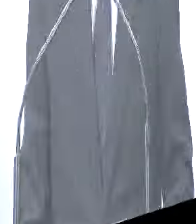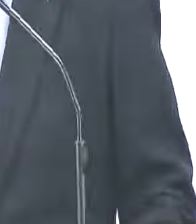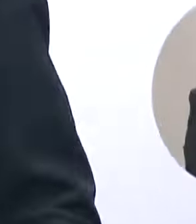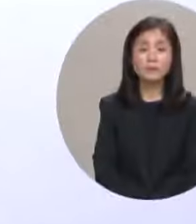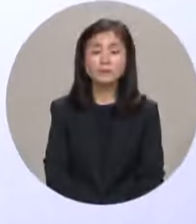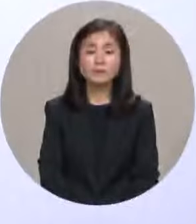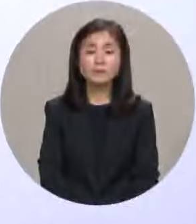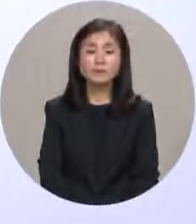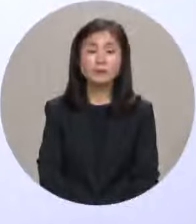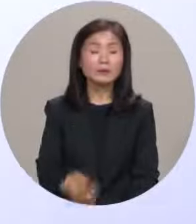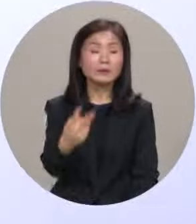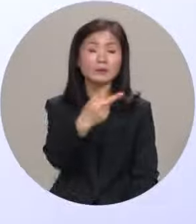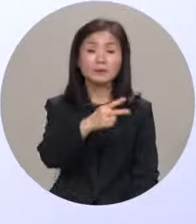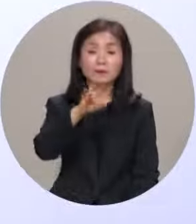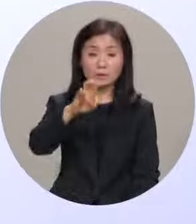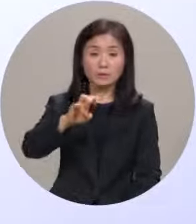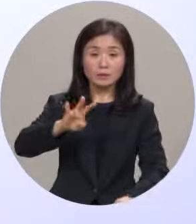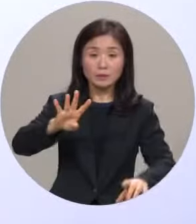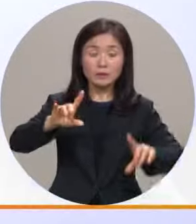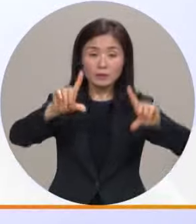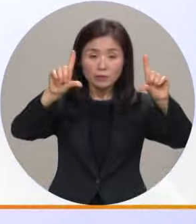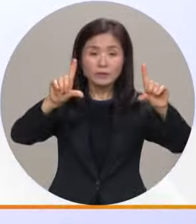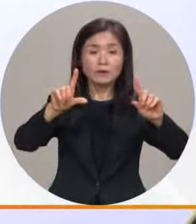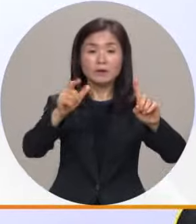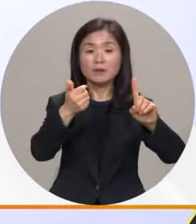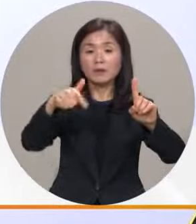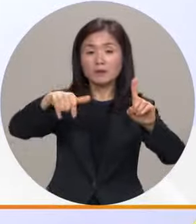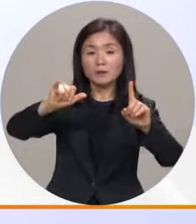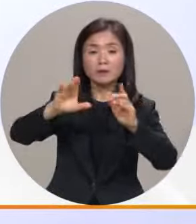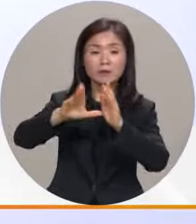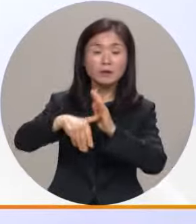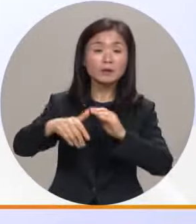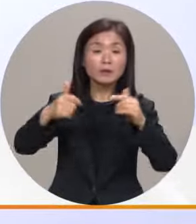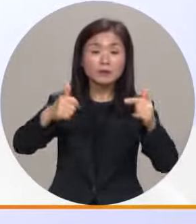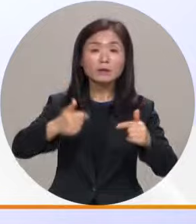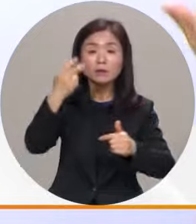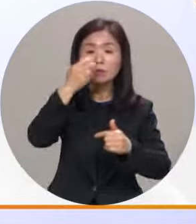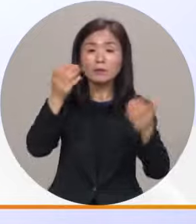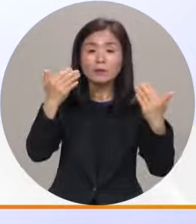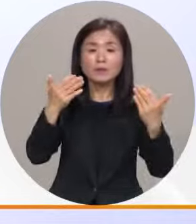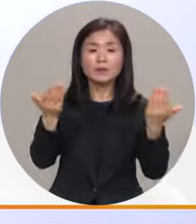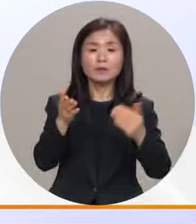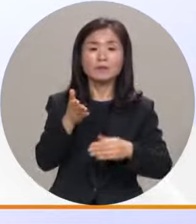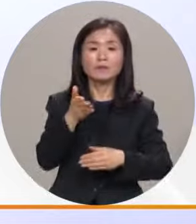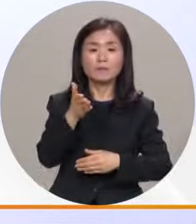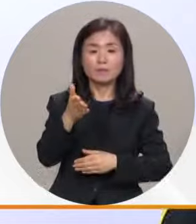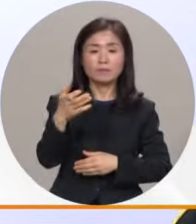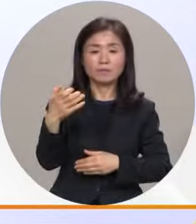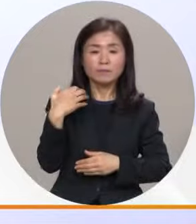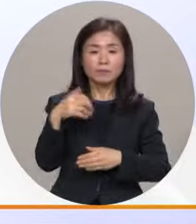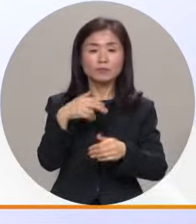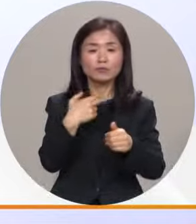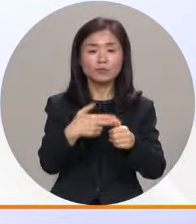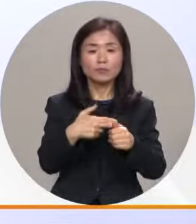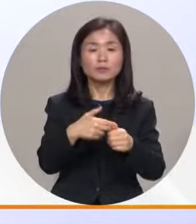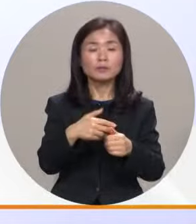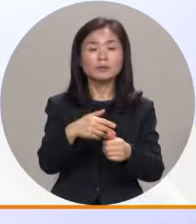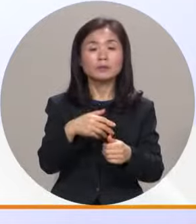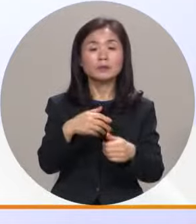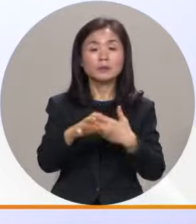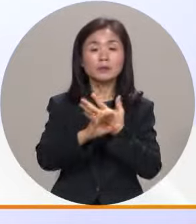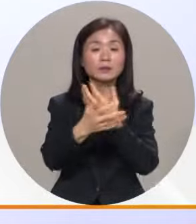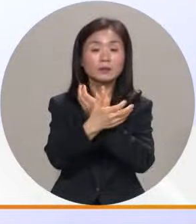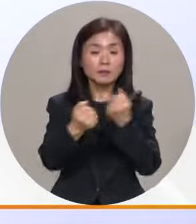진입니다 2024년 1학기에는 늘봄학교 업무를 전담할 기관제 교원 250명